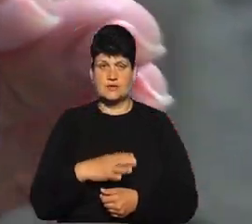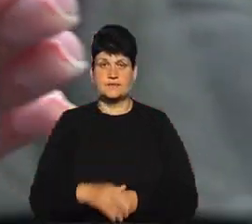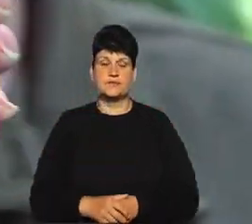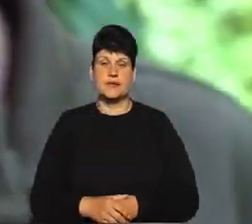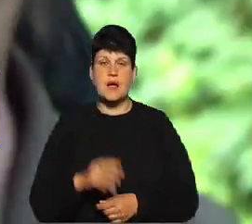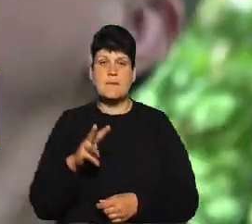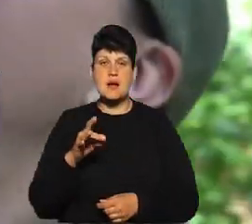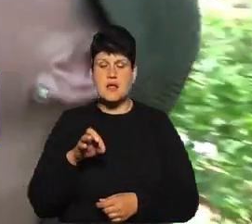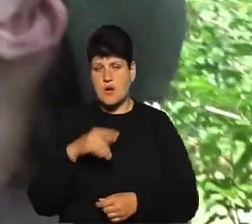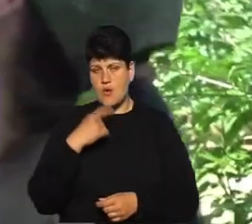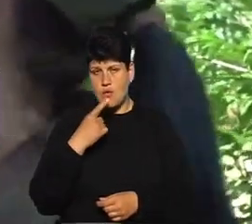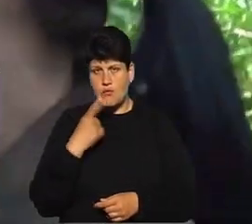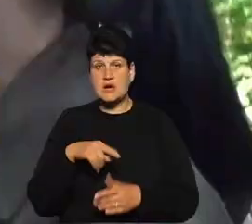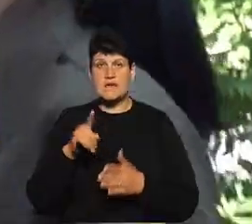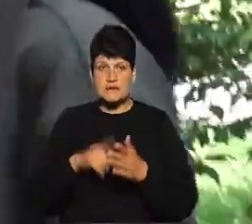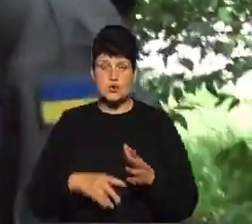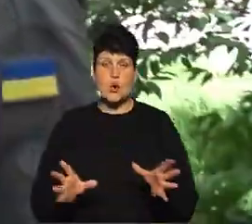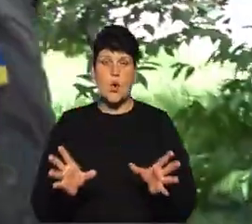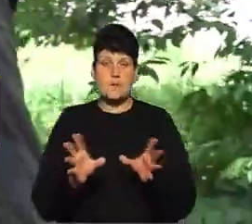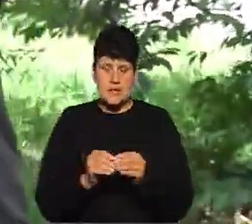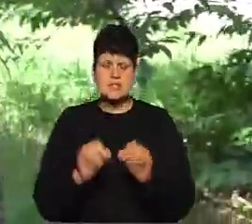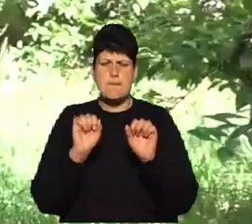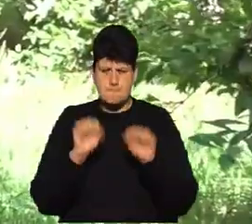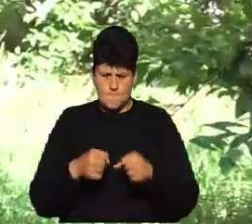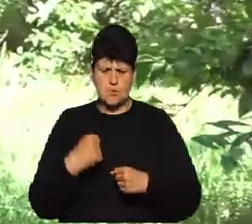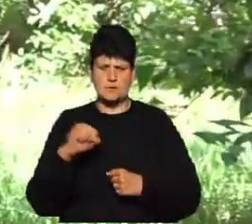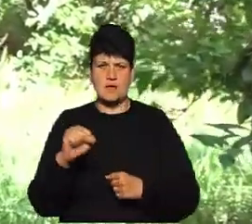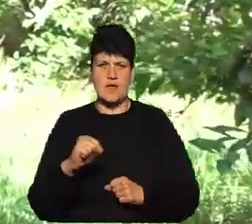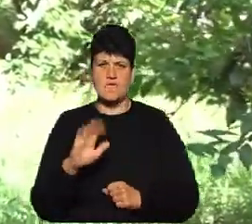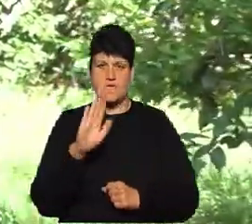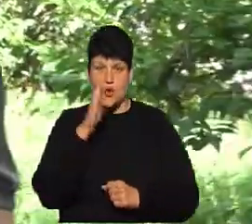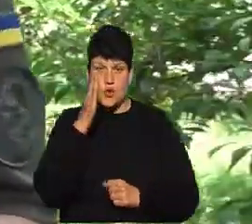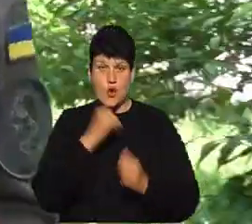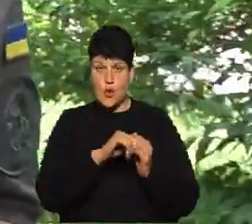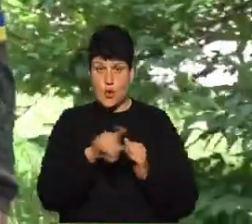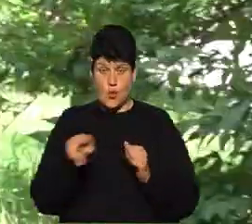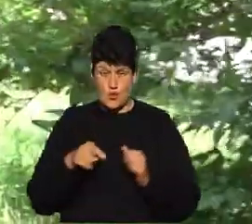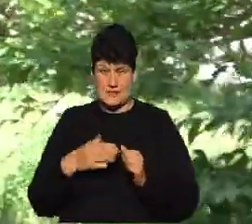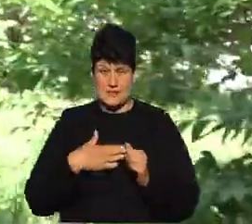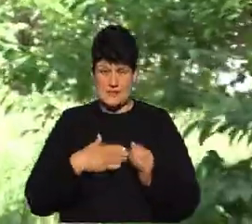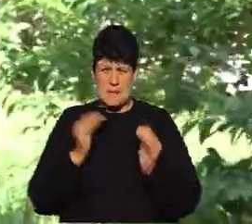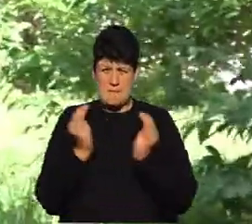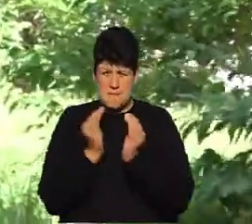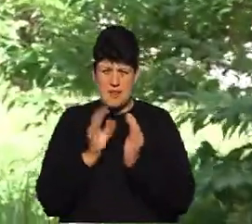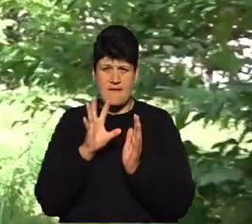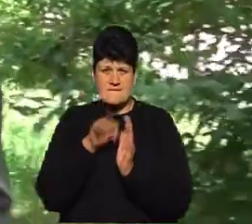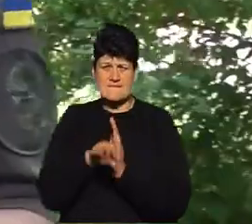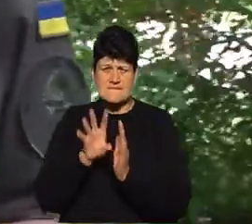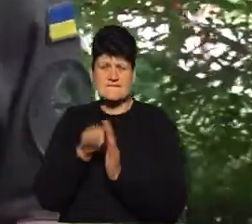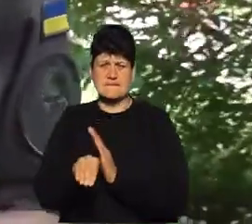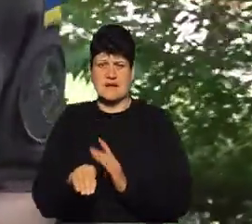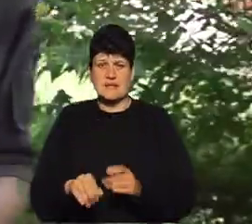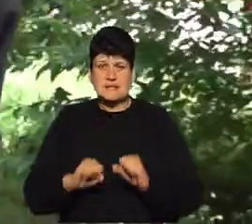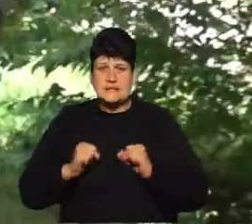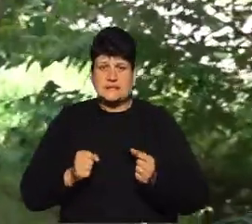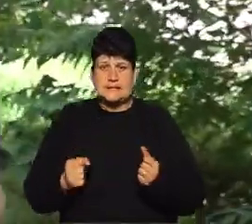каже, вірить, якщо об'єднатися, можна здолати ворога. Кожен з нас своїми такими маленькими внесками намагається